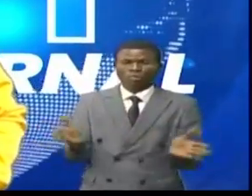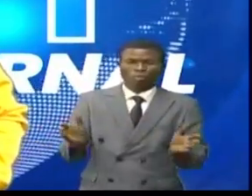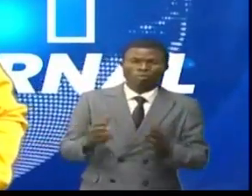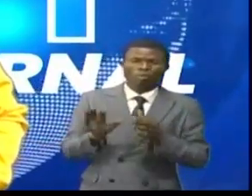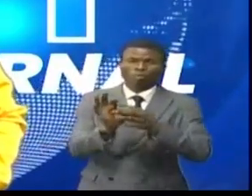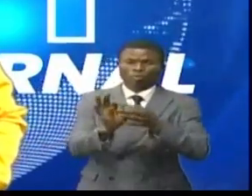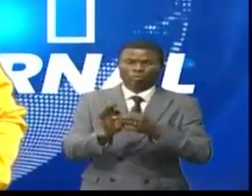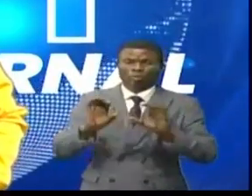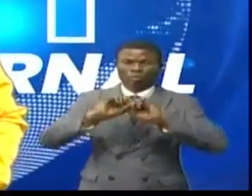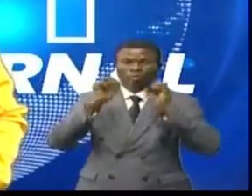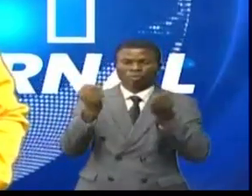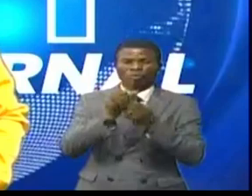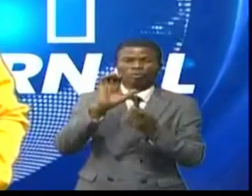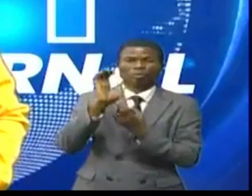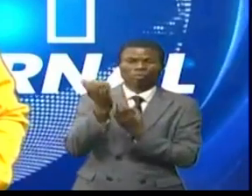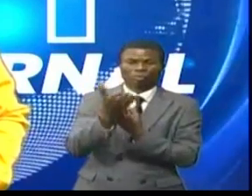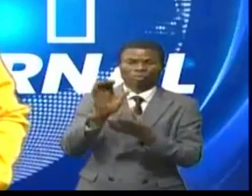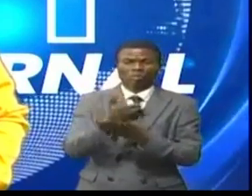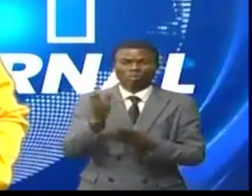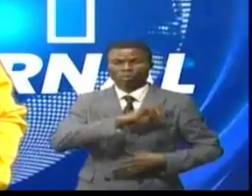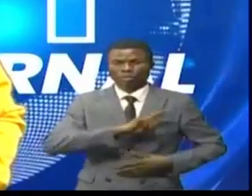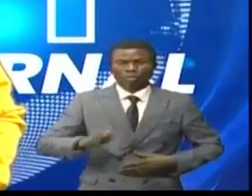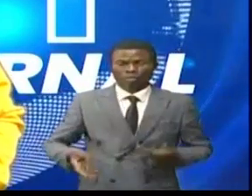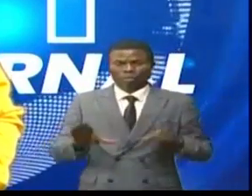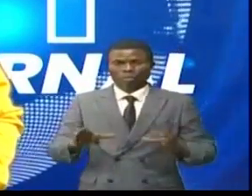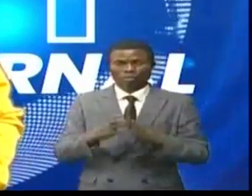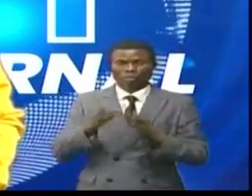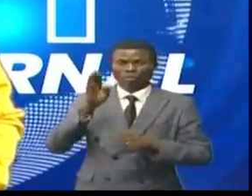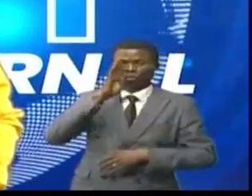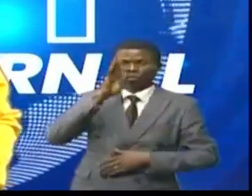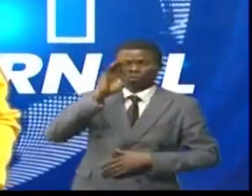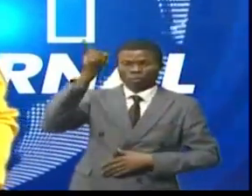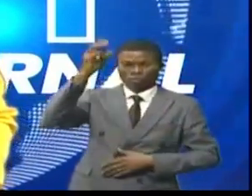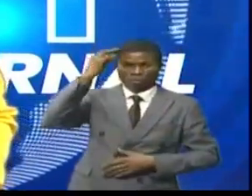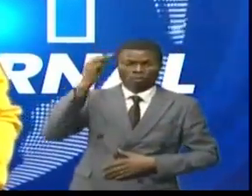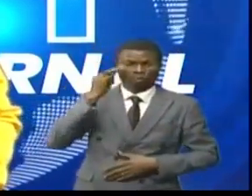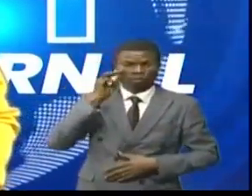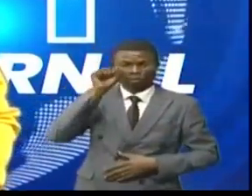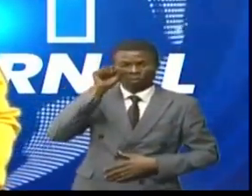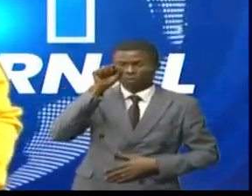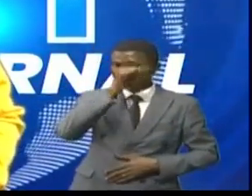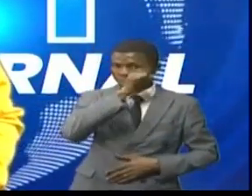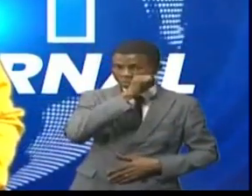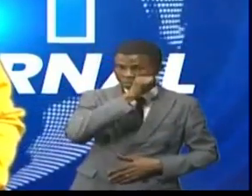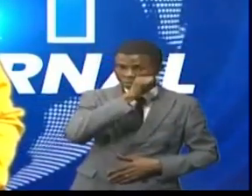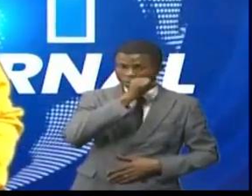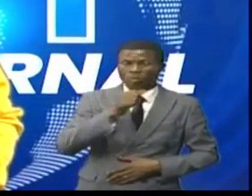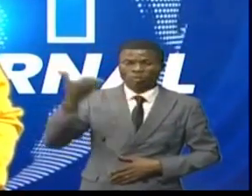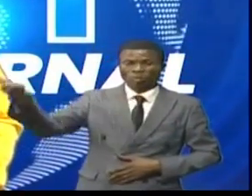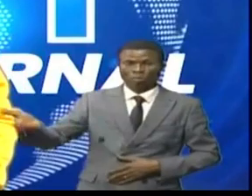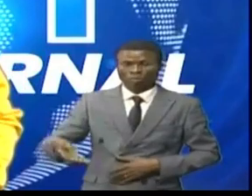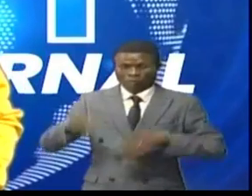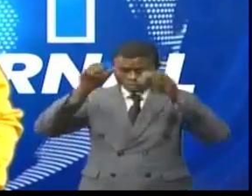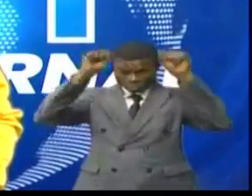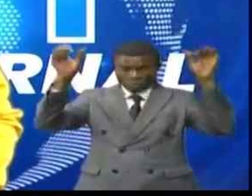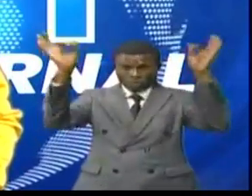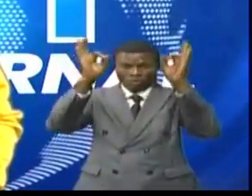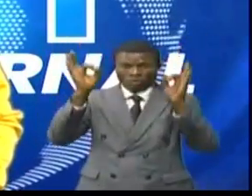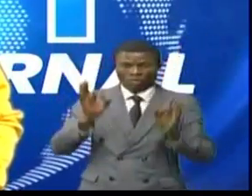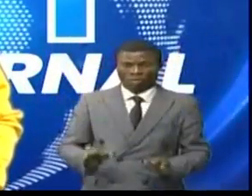coopération socio-culturelle entre la RDC et la Belgique. Le Premier ministre Jean-Michel Samalukonde a reçu le président de la